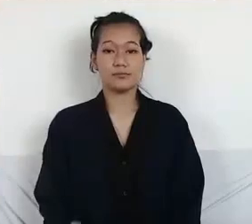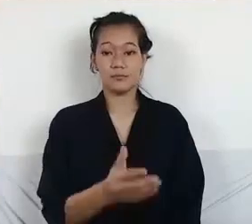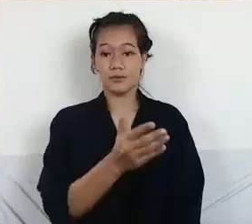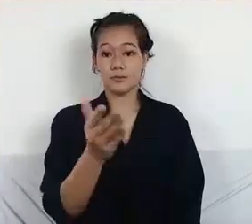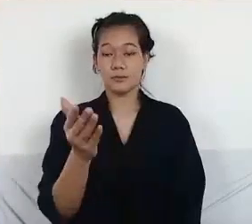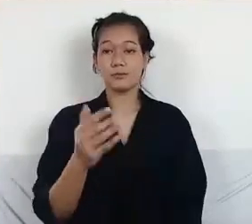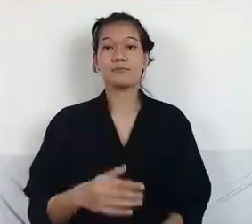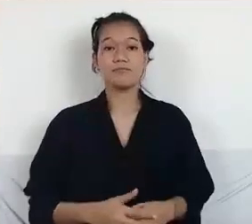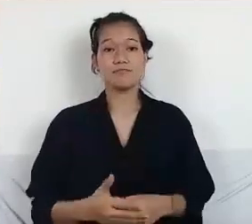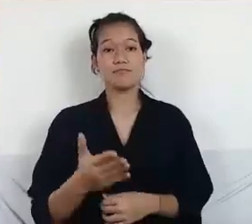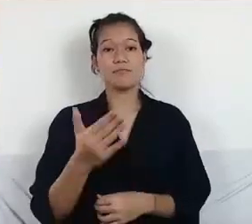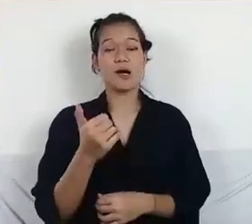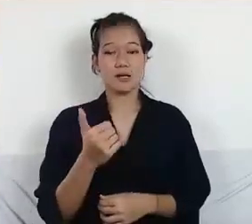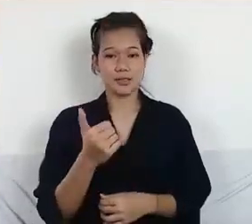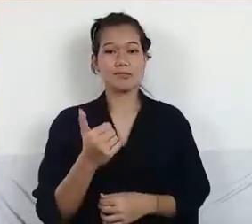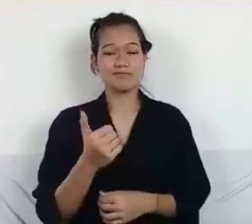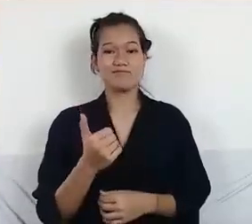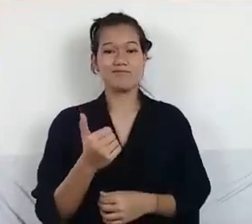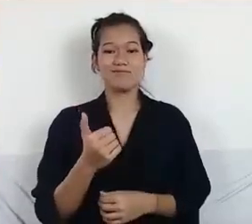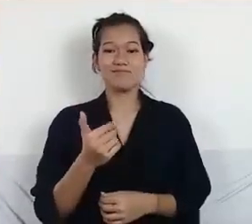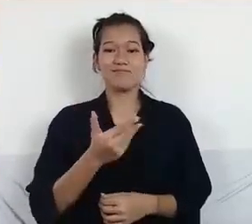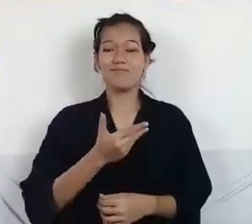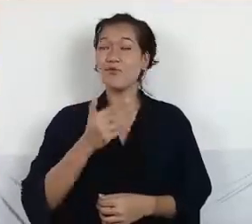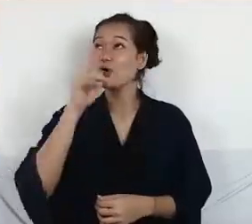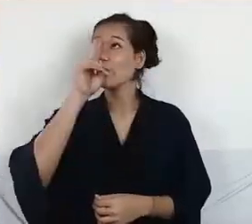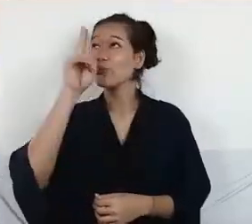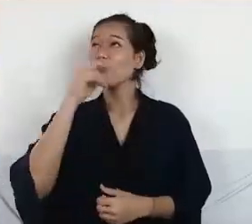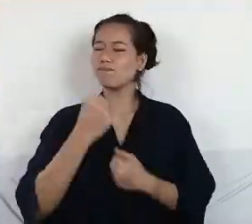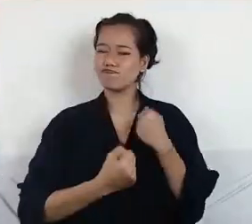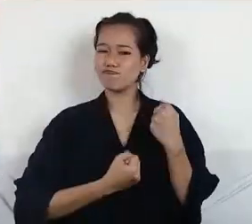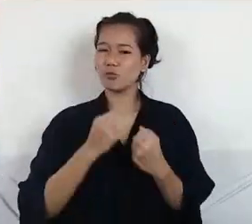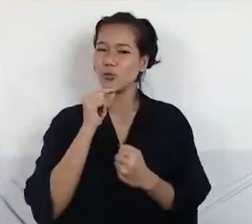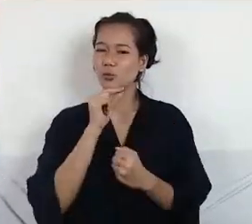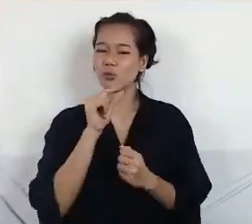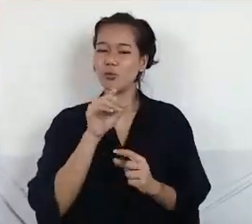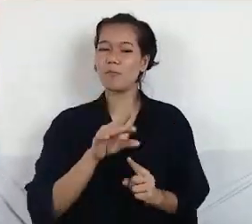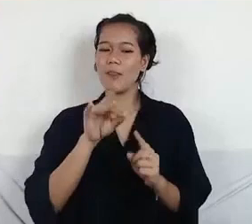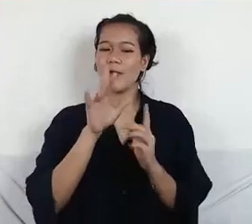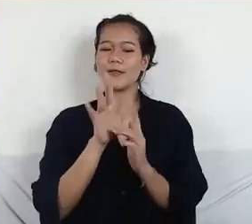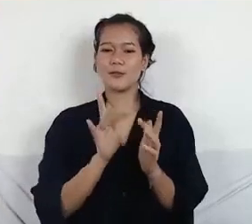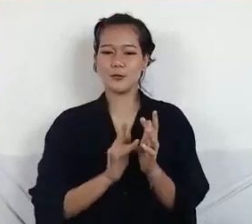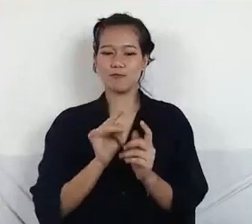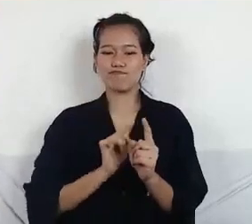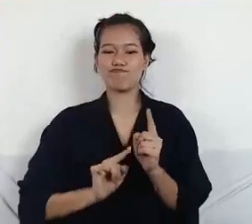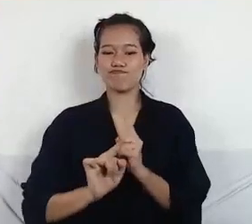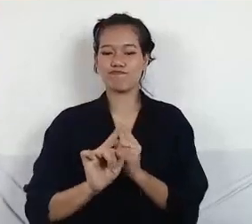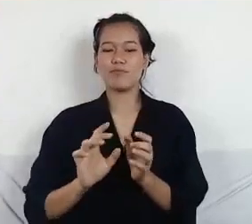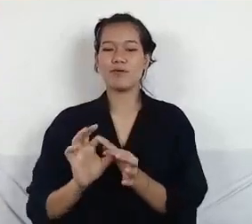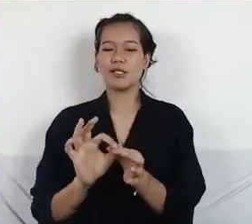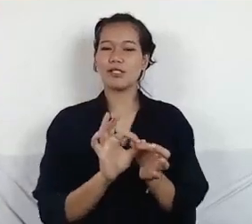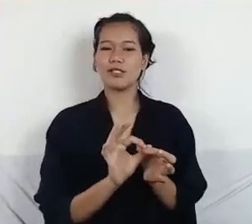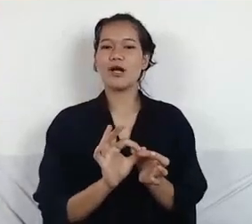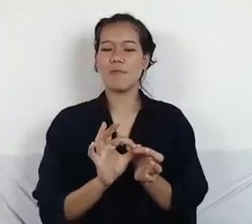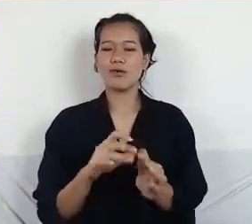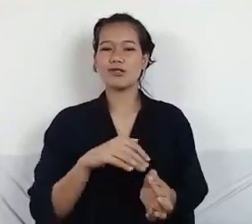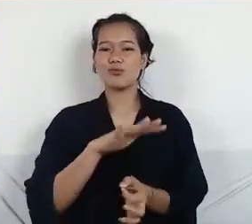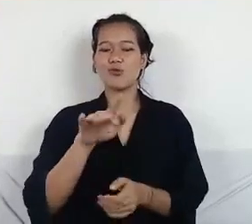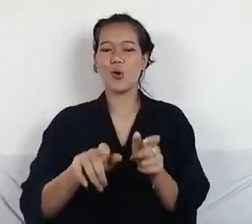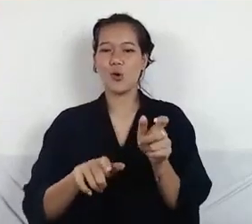Saudaraku, mari kita melakukan kehendak-Nya untuk menjadi utusan Kristus yang bersedia bekerja sama dengan semua